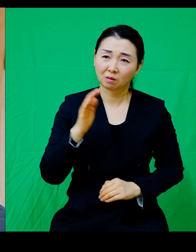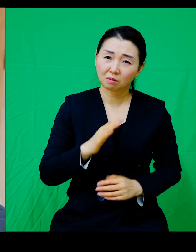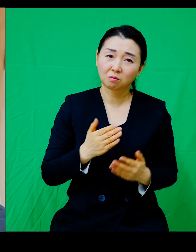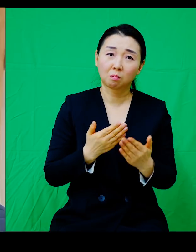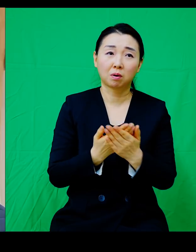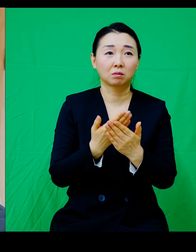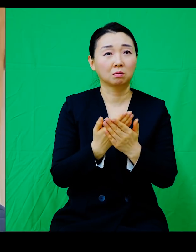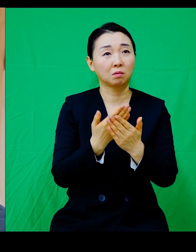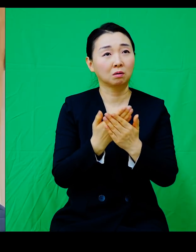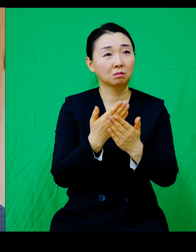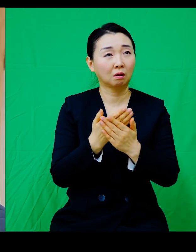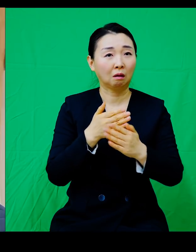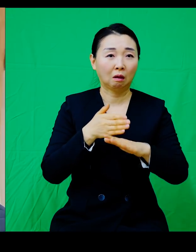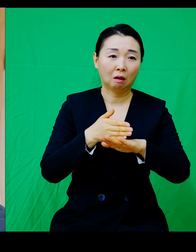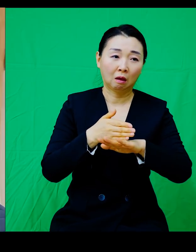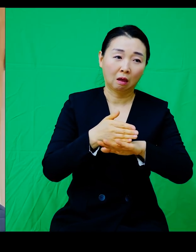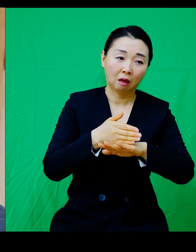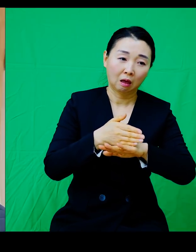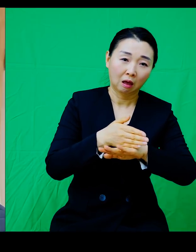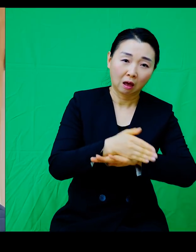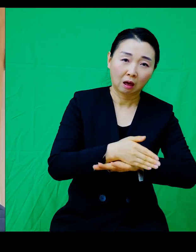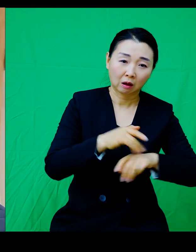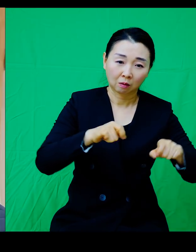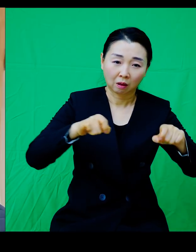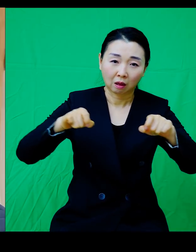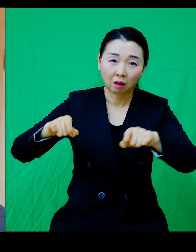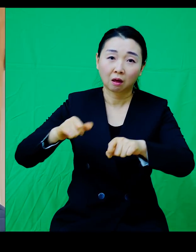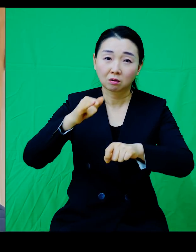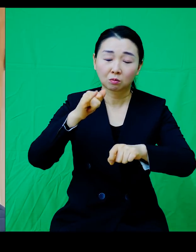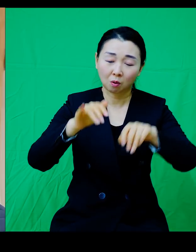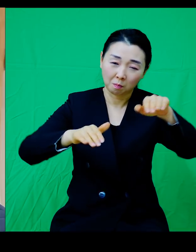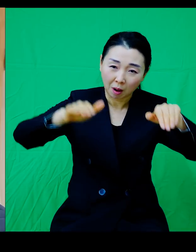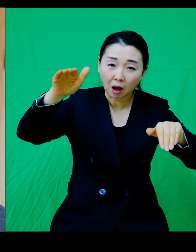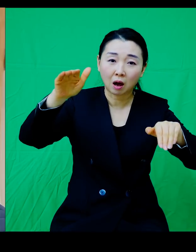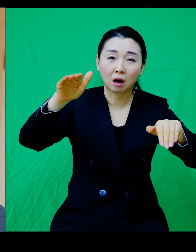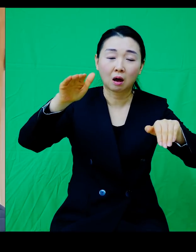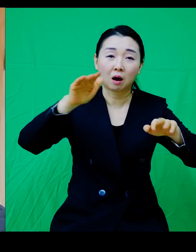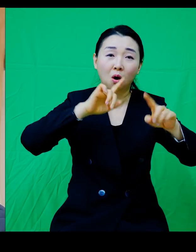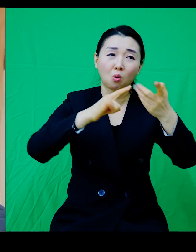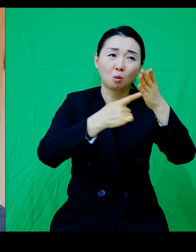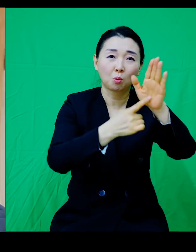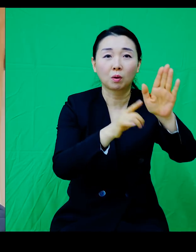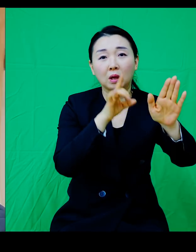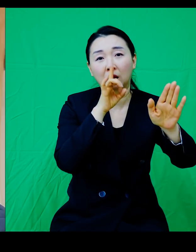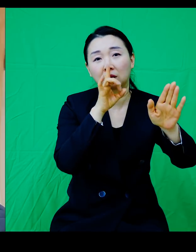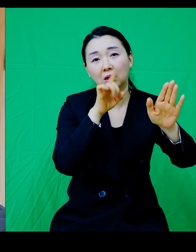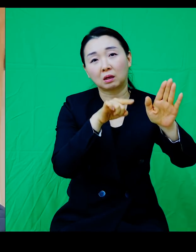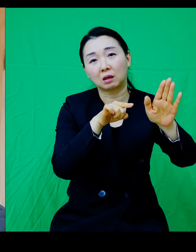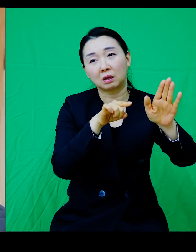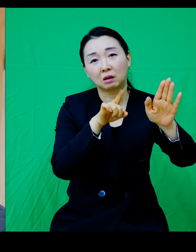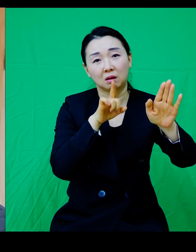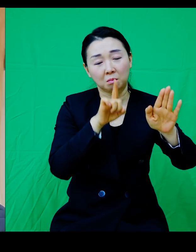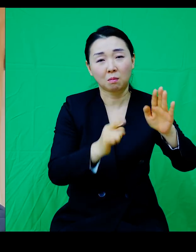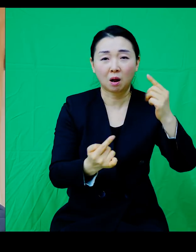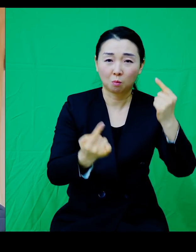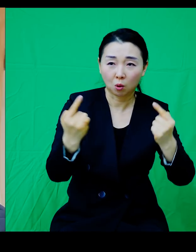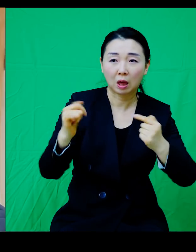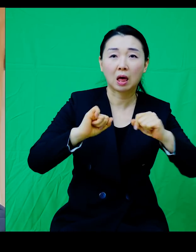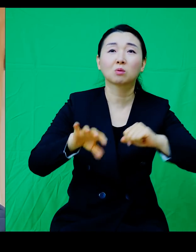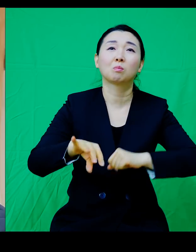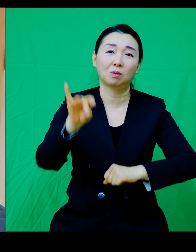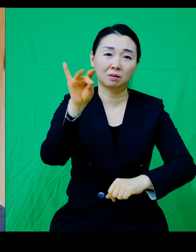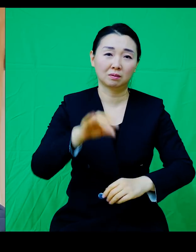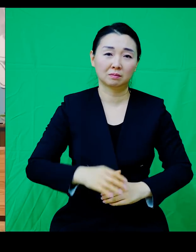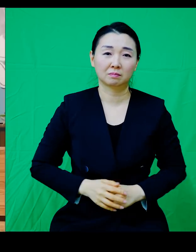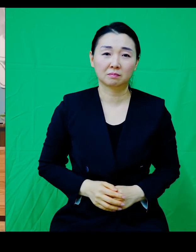그런데도 발달의 갭은 계속 커지고 온유가 이제 언어적으로 표현이 잘 안 되다 보니까 말보다는